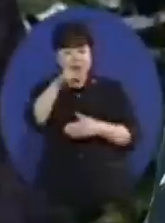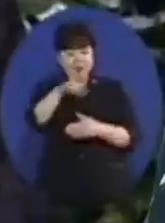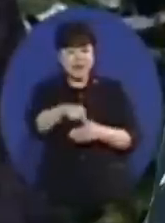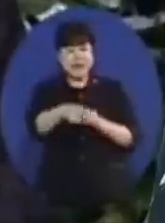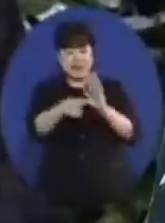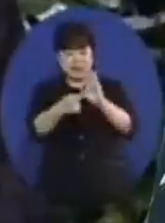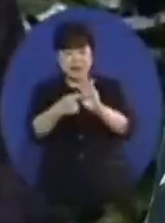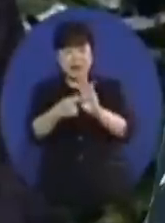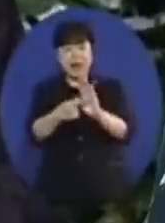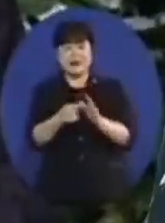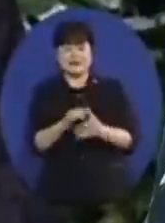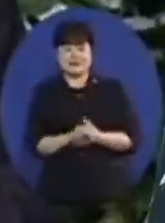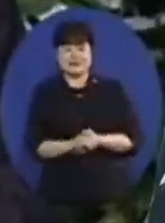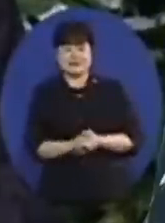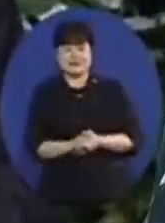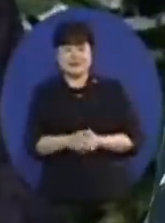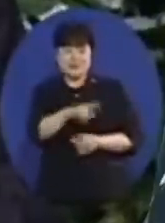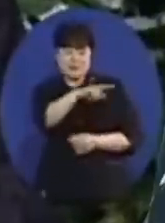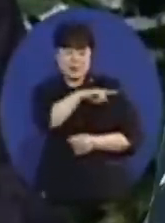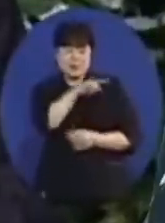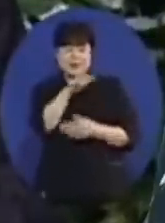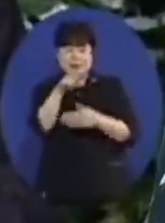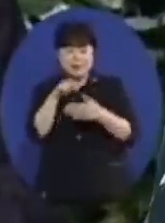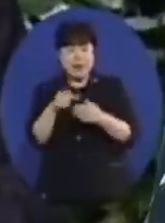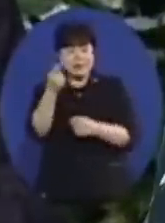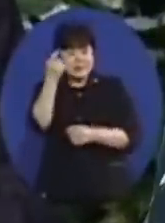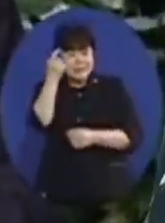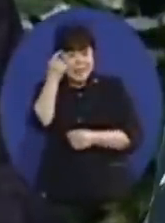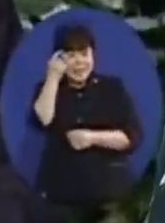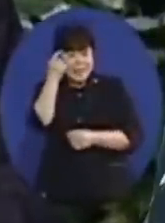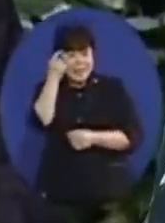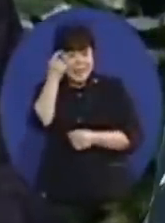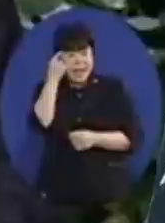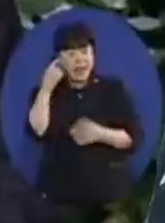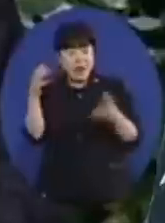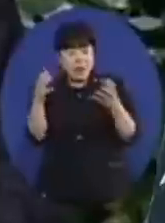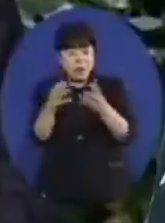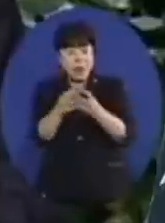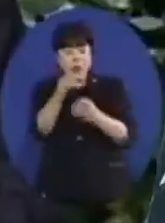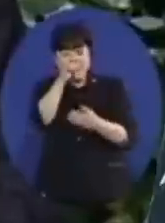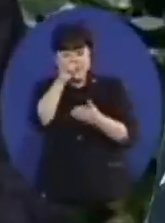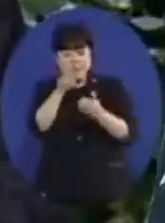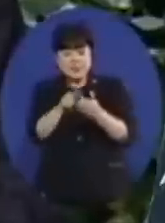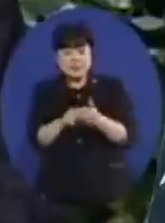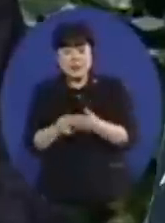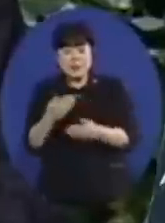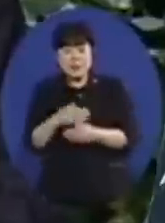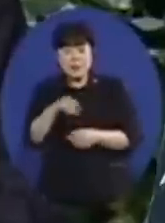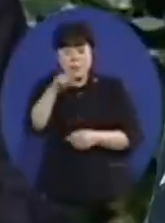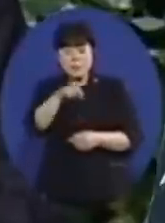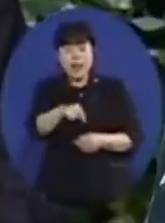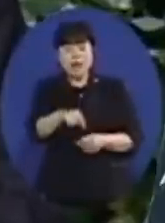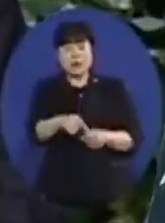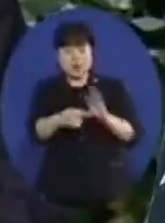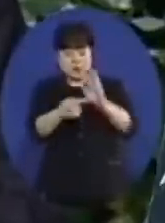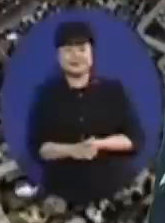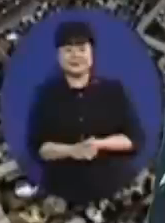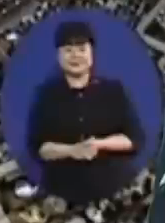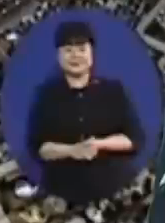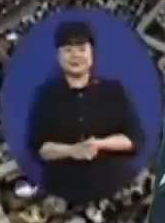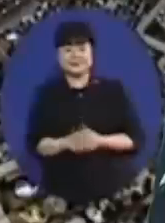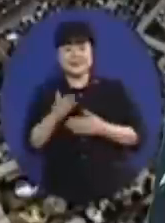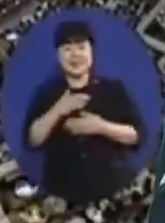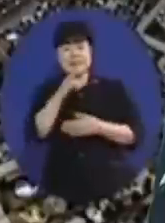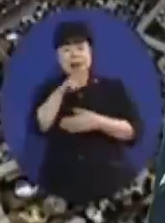밖에 나의 생활 속에 나타나는 것입니다 먼저 내 마음의 생각에 무리짓된 것이 몸 밖으로 현실화 되는 것입니다